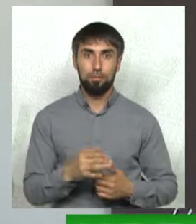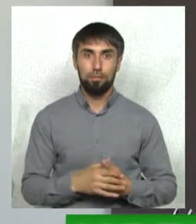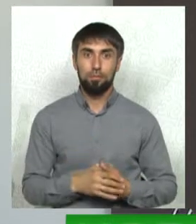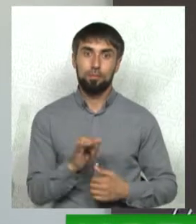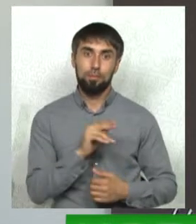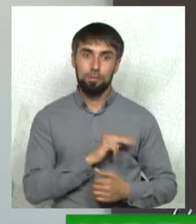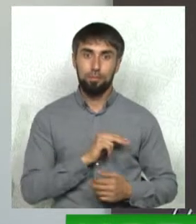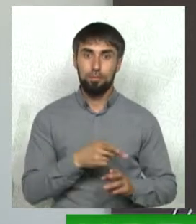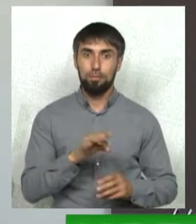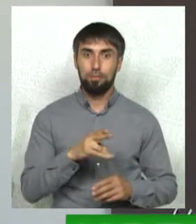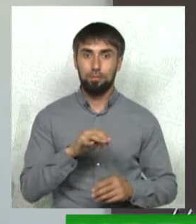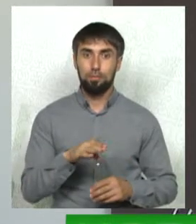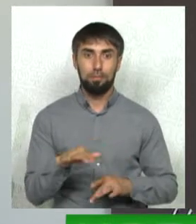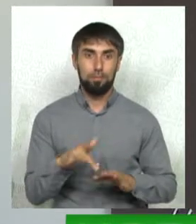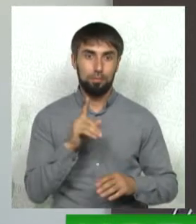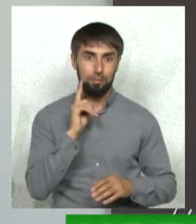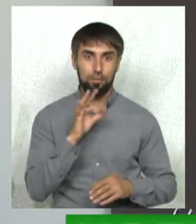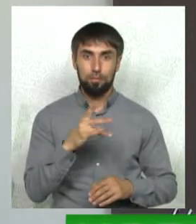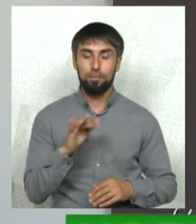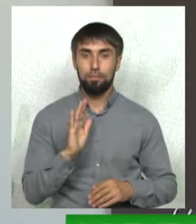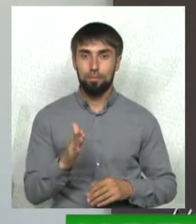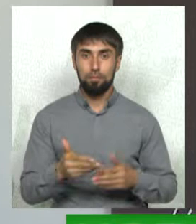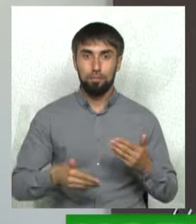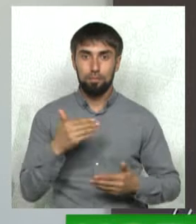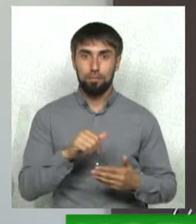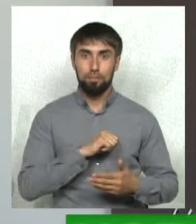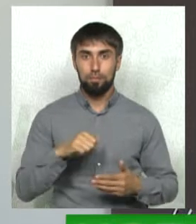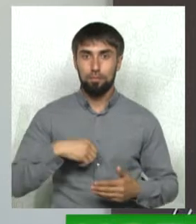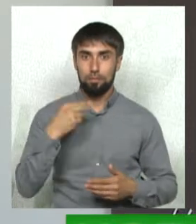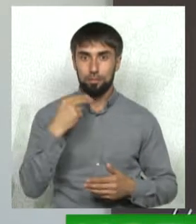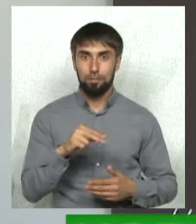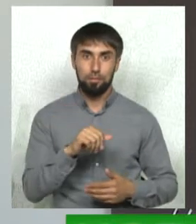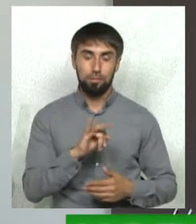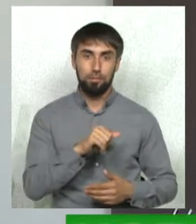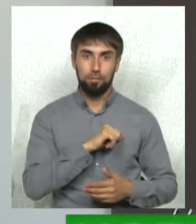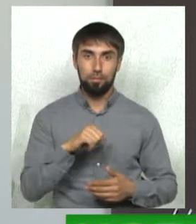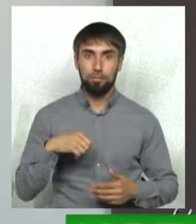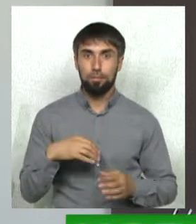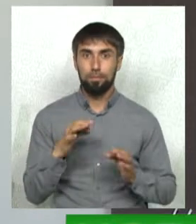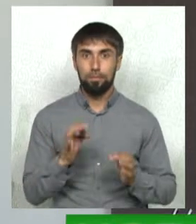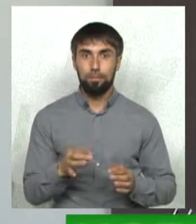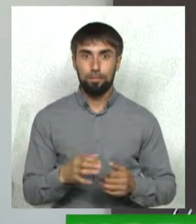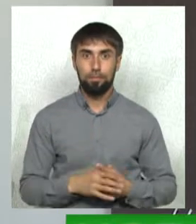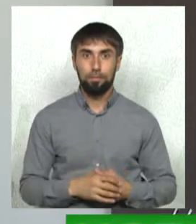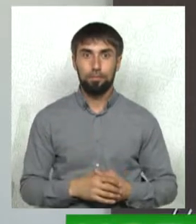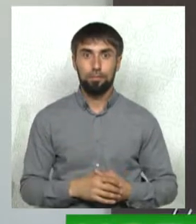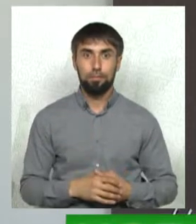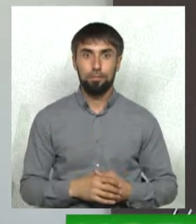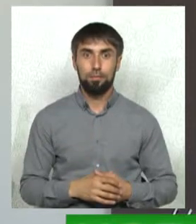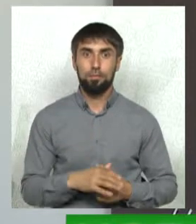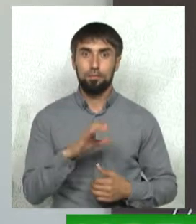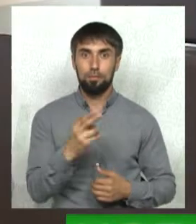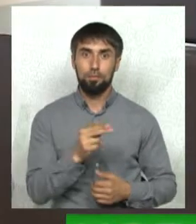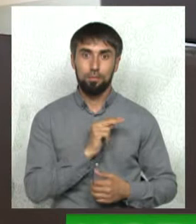и сотрудники Комитета по делам молодежи. Именно они будут выявлять самые эффективные и самые правильные